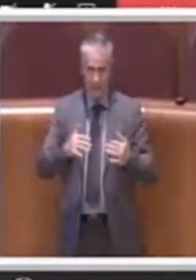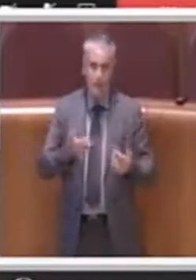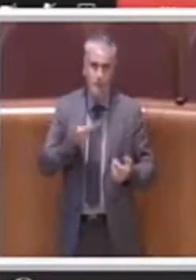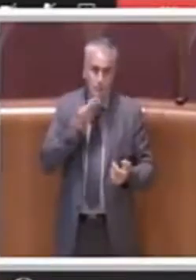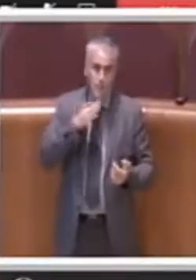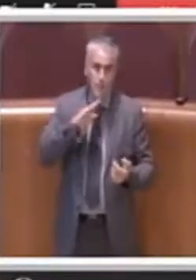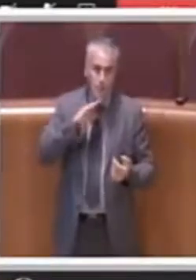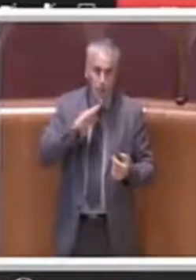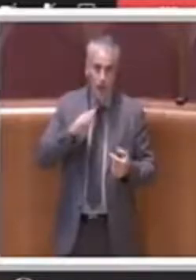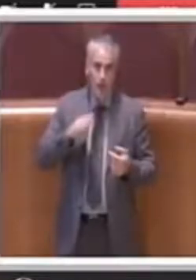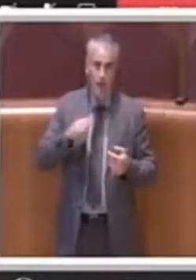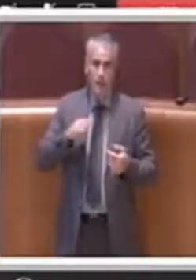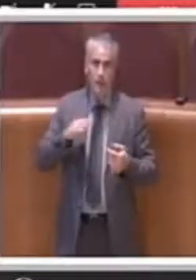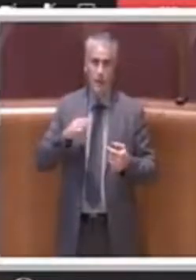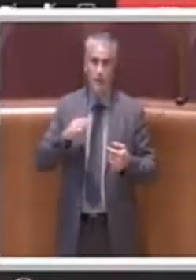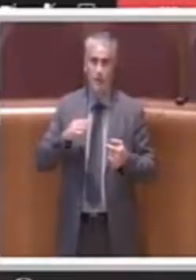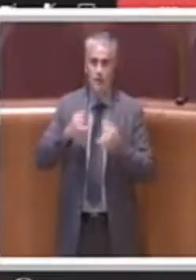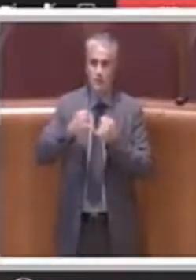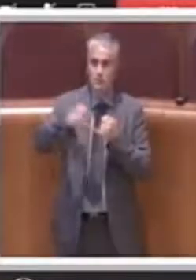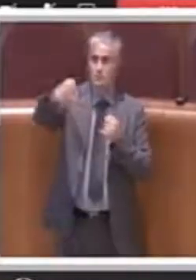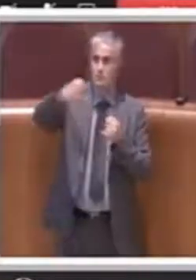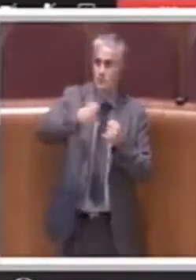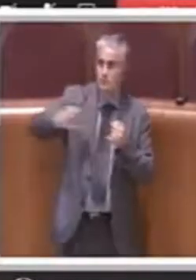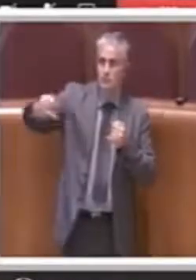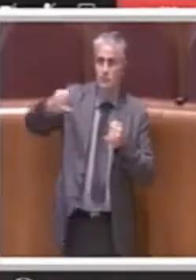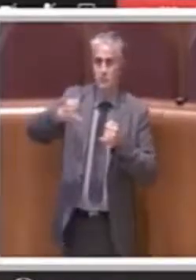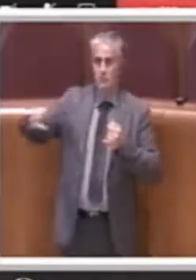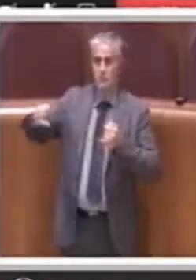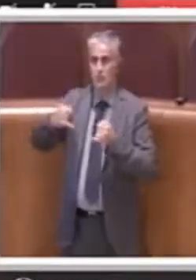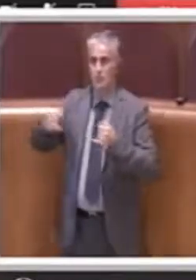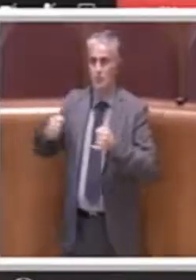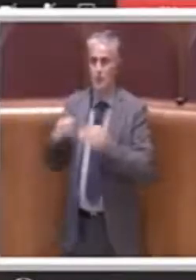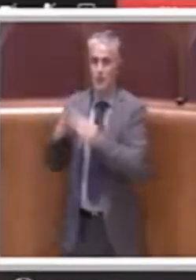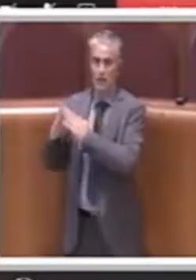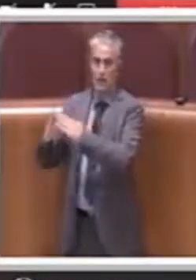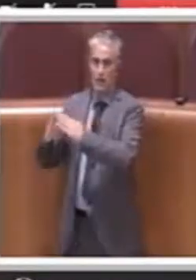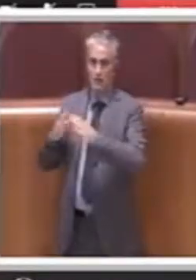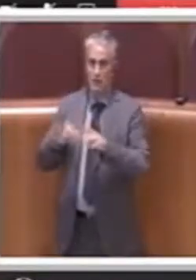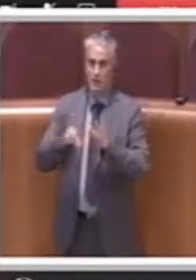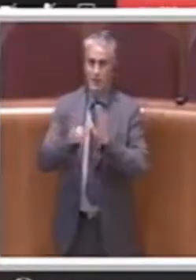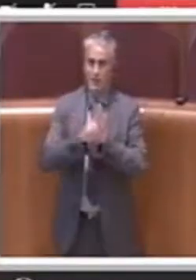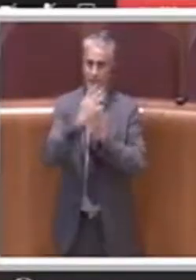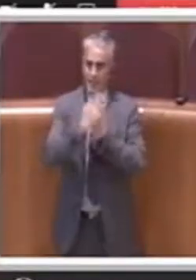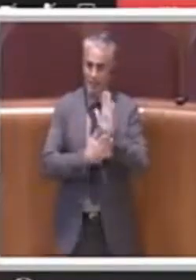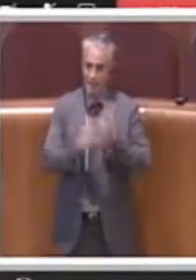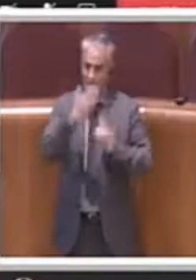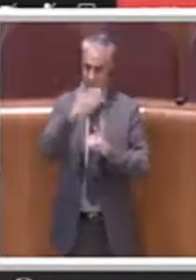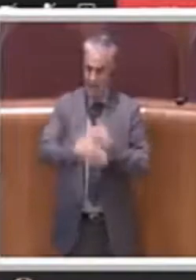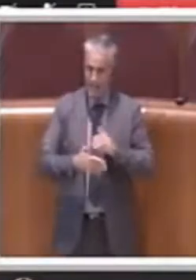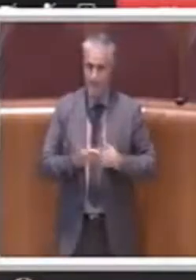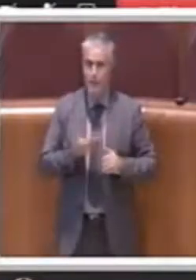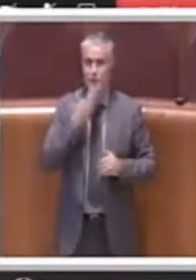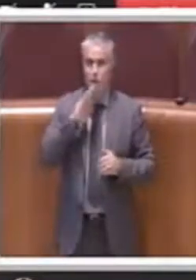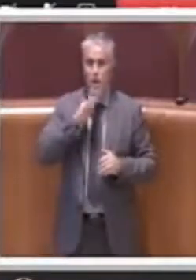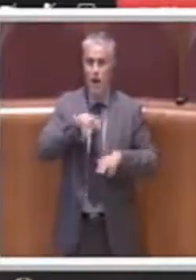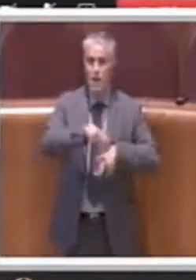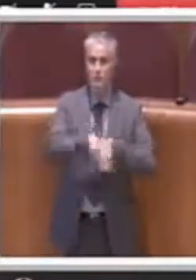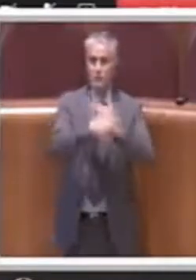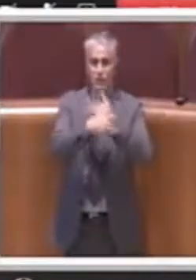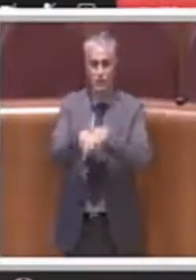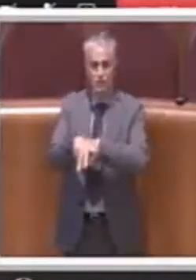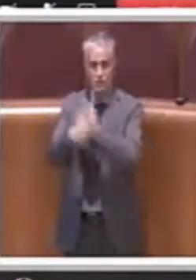diciamo, ha potuto continuare a lavorare anche per scadenze sulle delibere tramite la videoconferenza e tramite lo